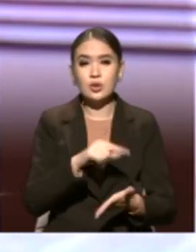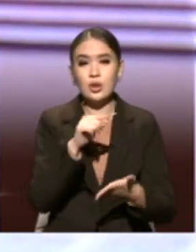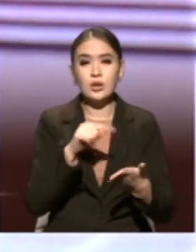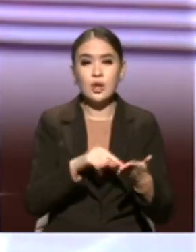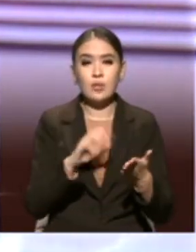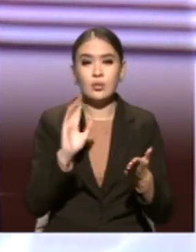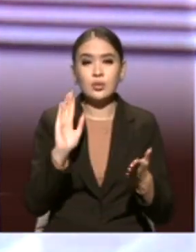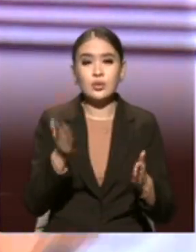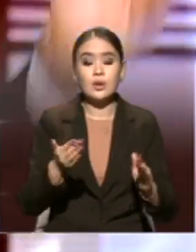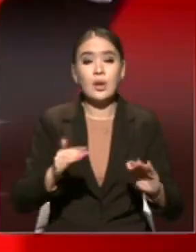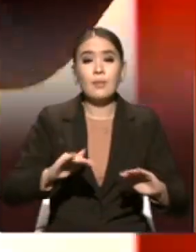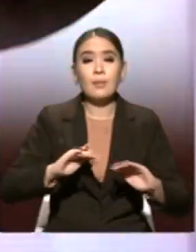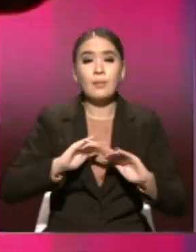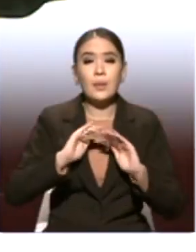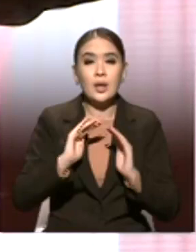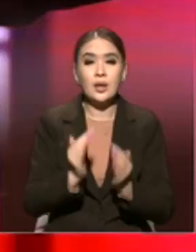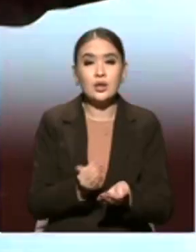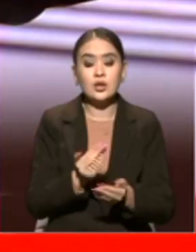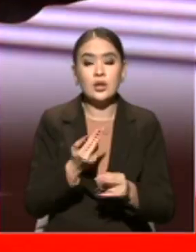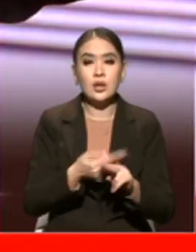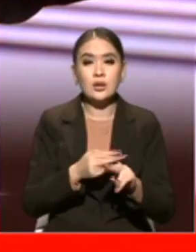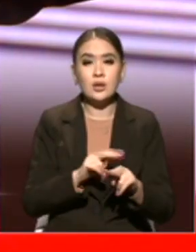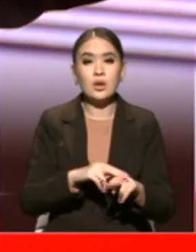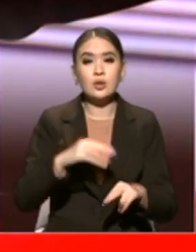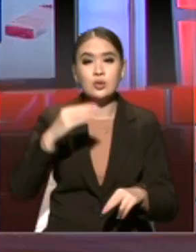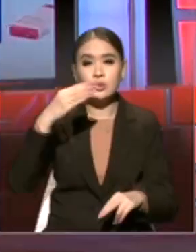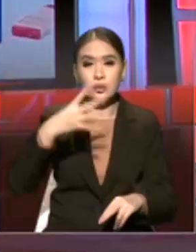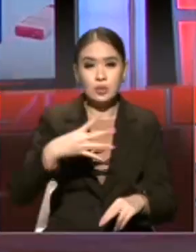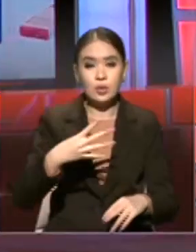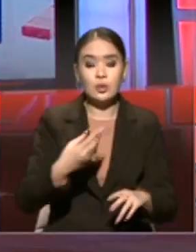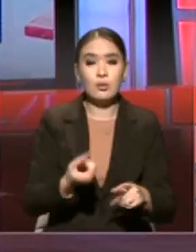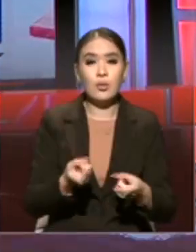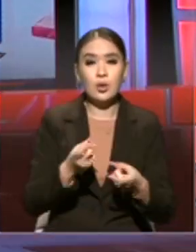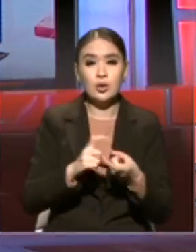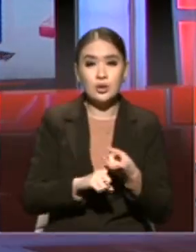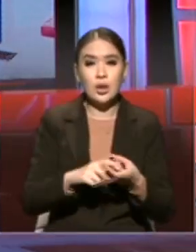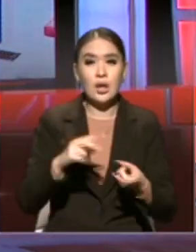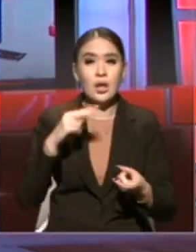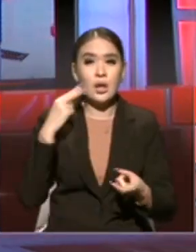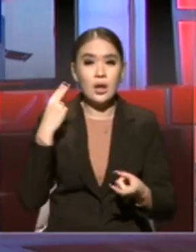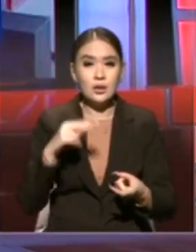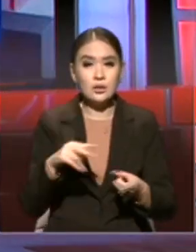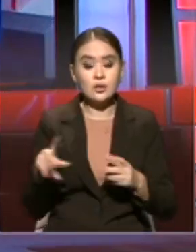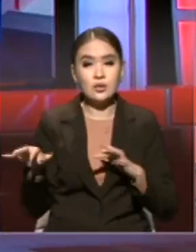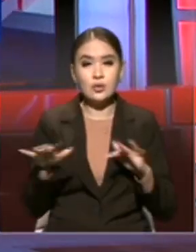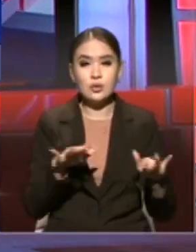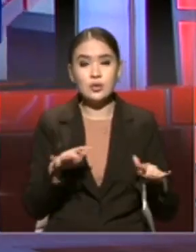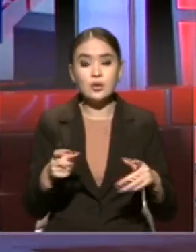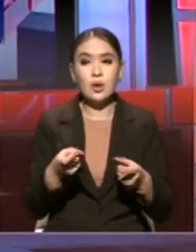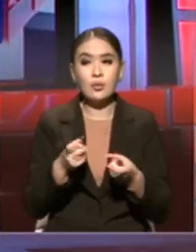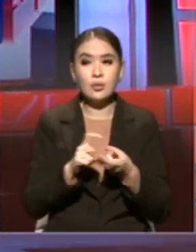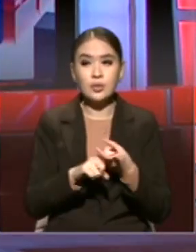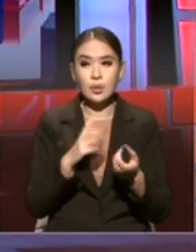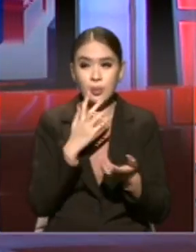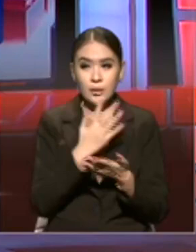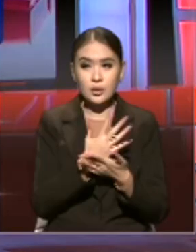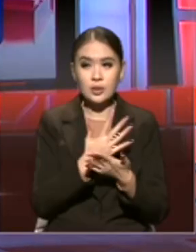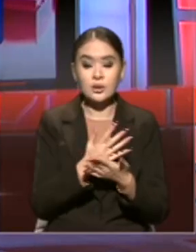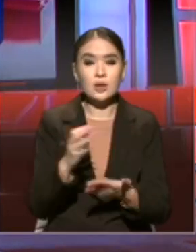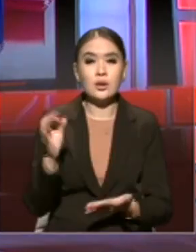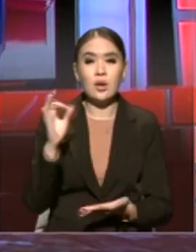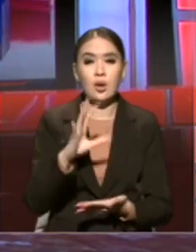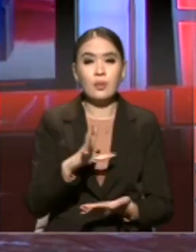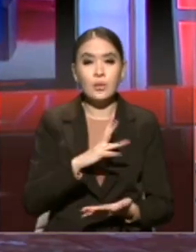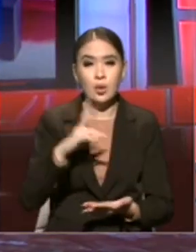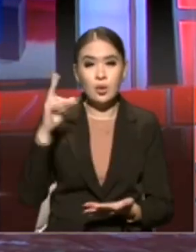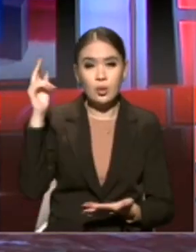жаңа өзіңіз айтып отқан. Осы 4 параметр бойынша сапасымен жүргізсе деген ойдамыз. Әрине, сол кезде қару күштері де жақсы,